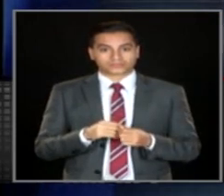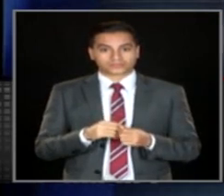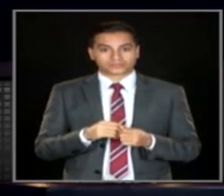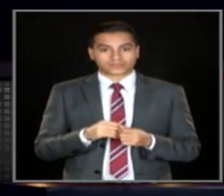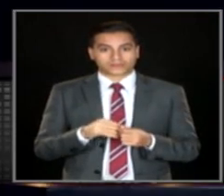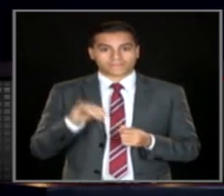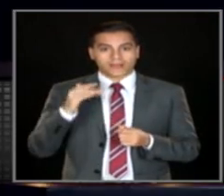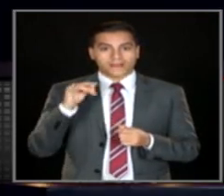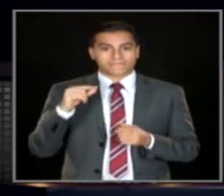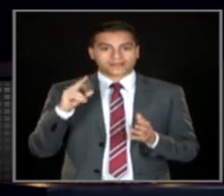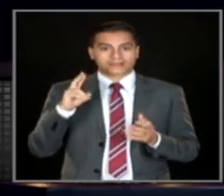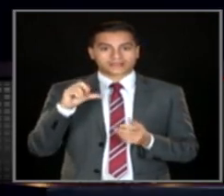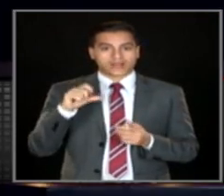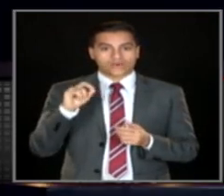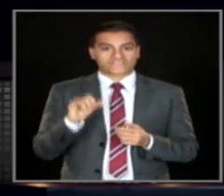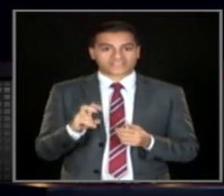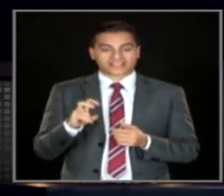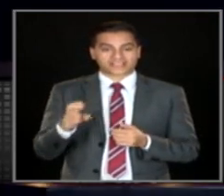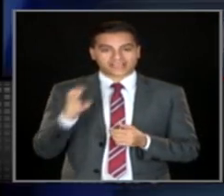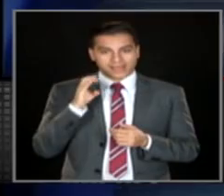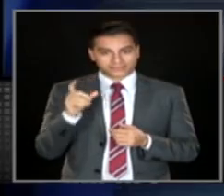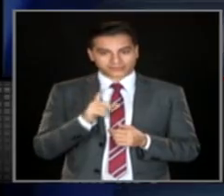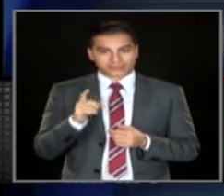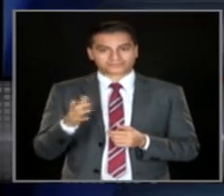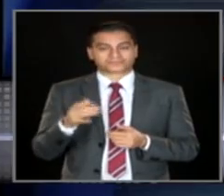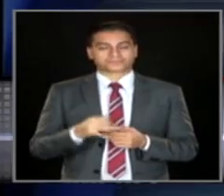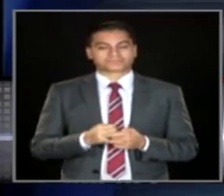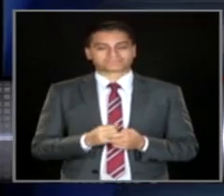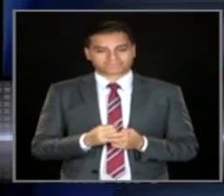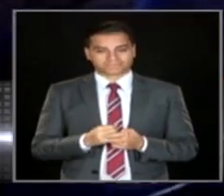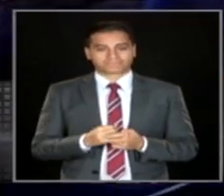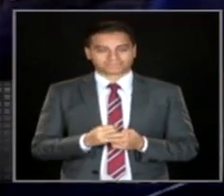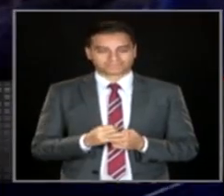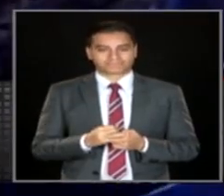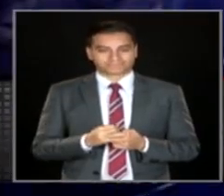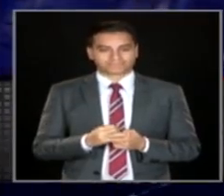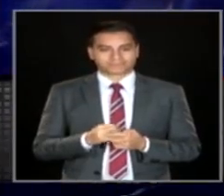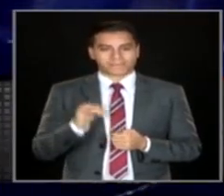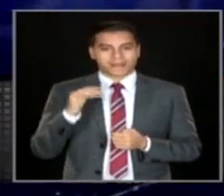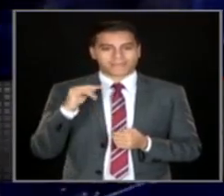محمد توفيق. محمد علي توفيق، إجابة صحيحة.